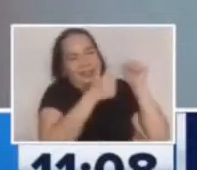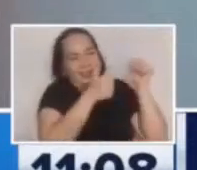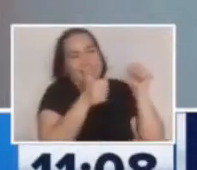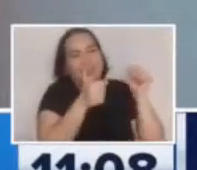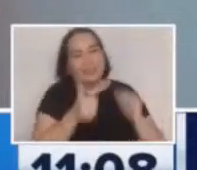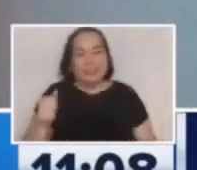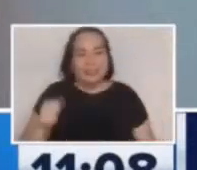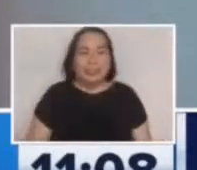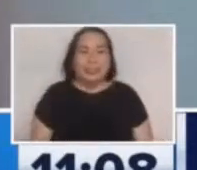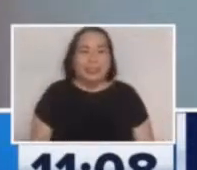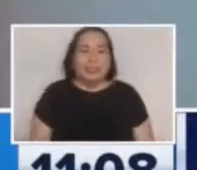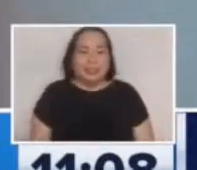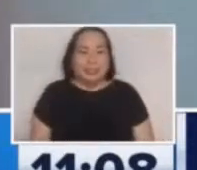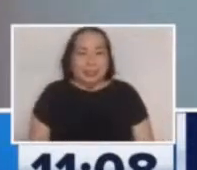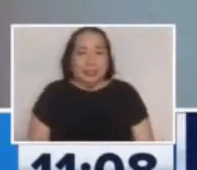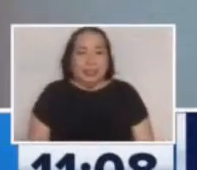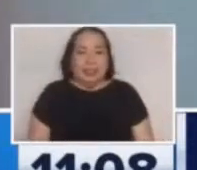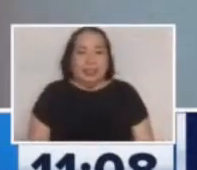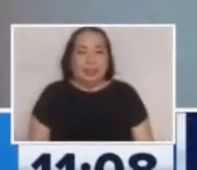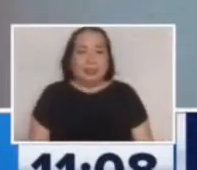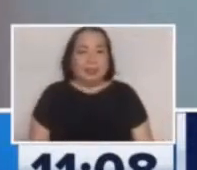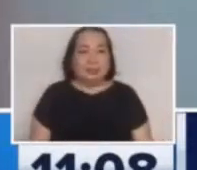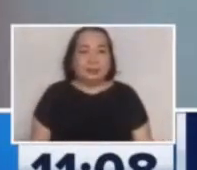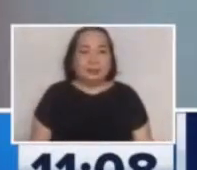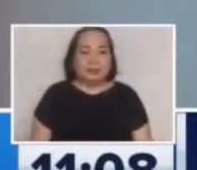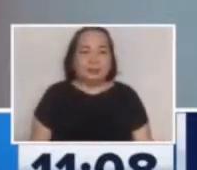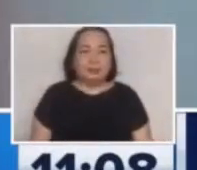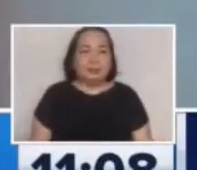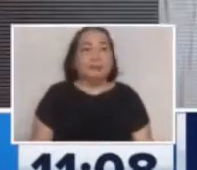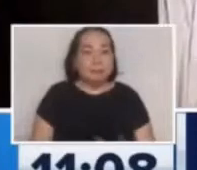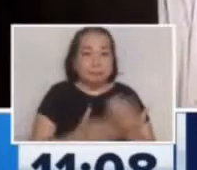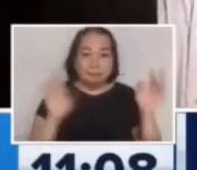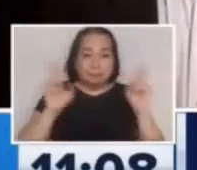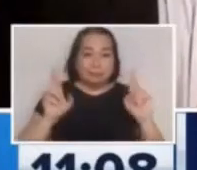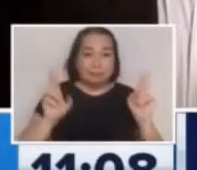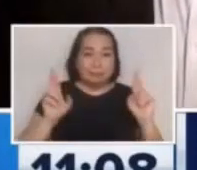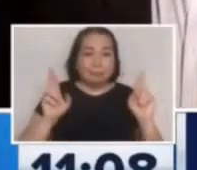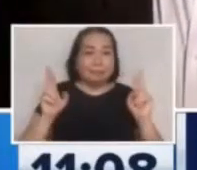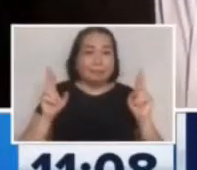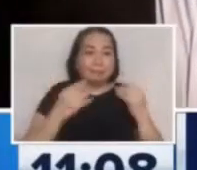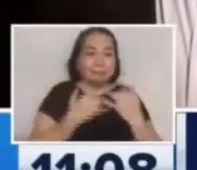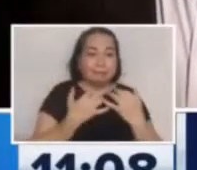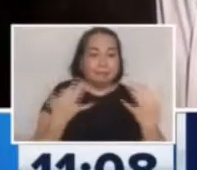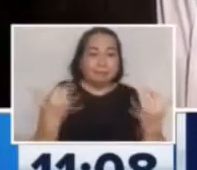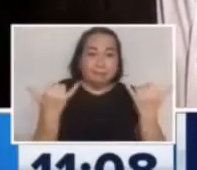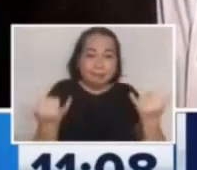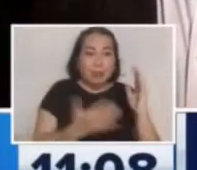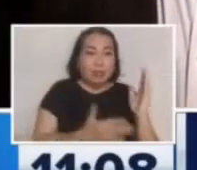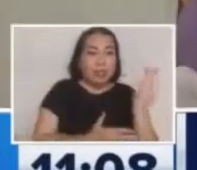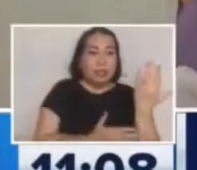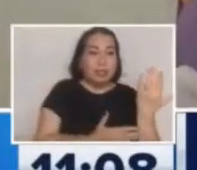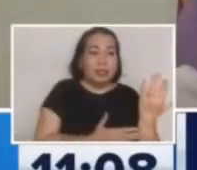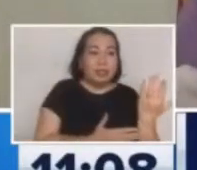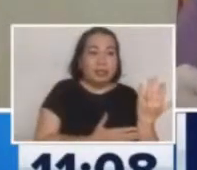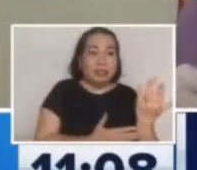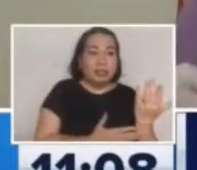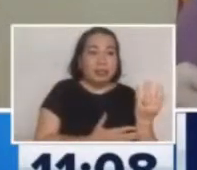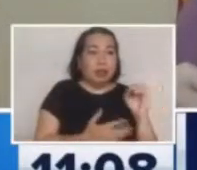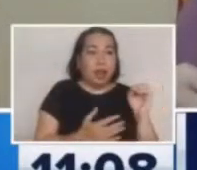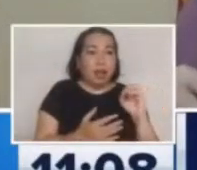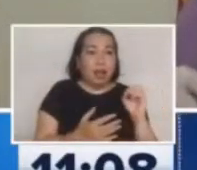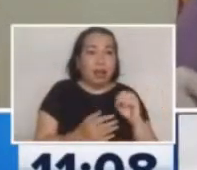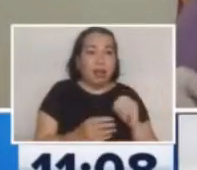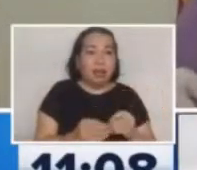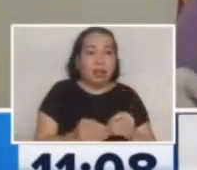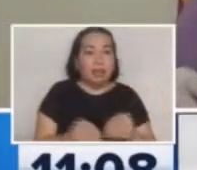Education. Magandang araw po sa inyo, Ma'am Liling, at lahat ng mga USEX. Magandang araw naman, Martin. Magandang araw,